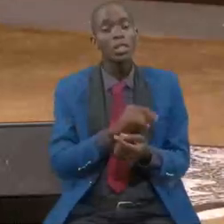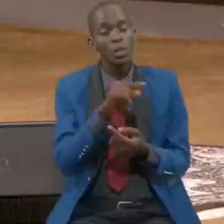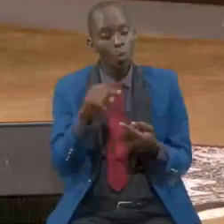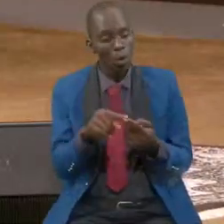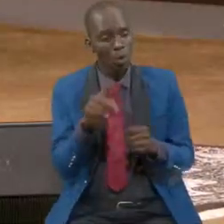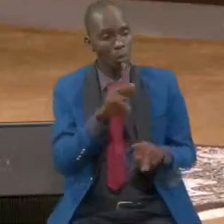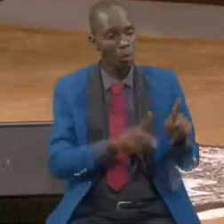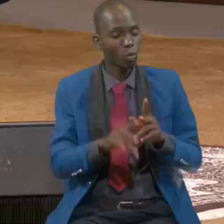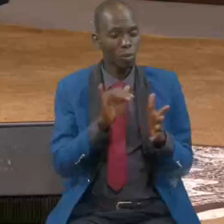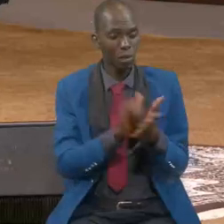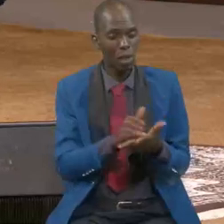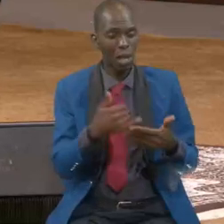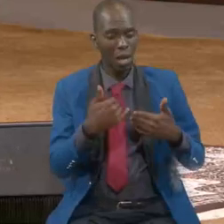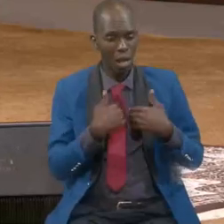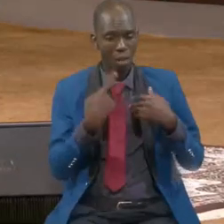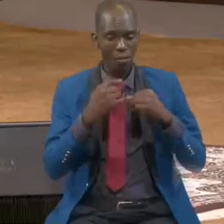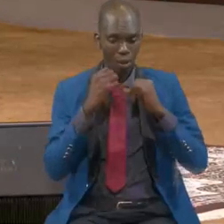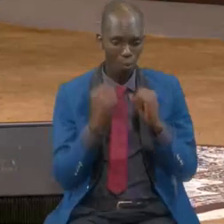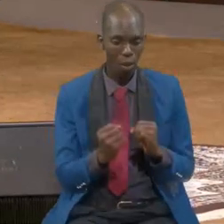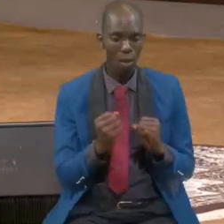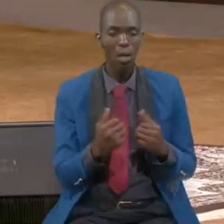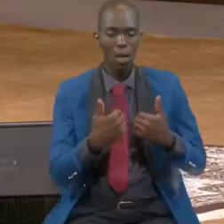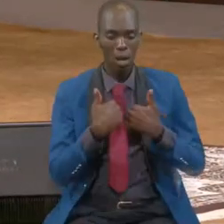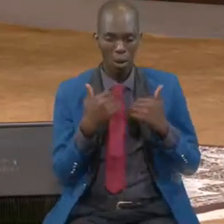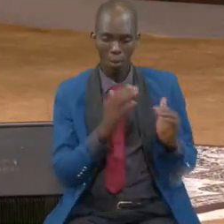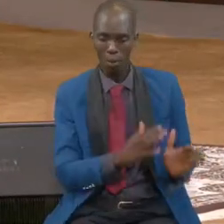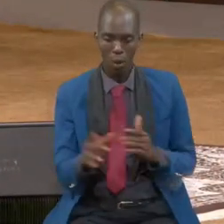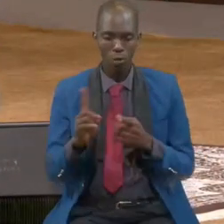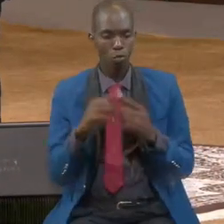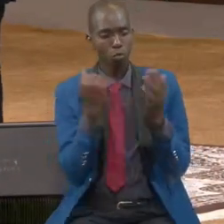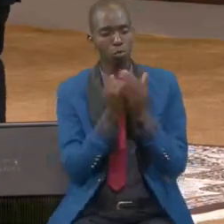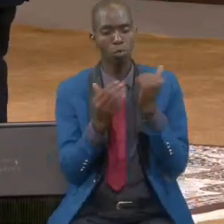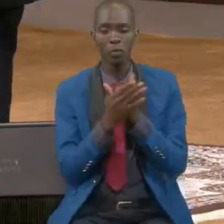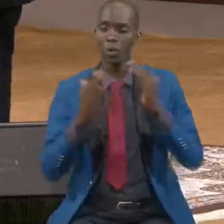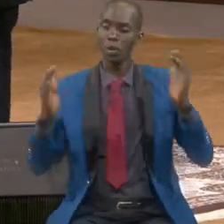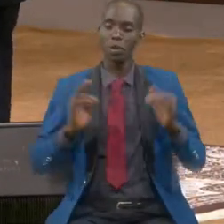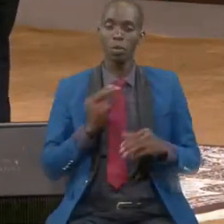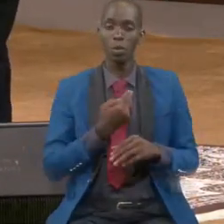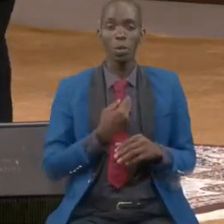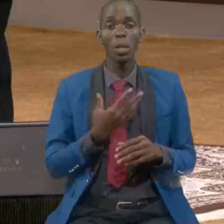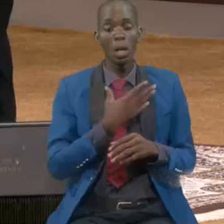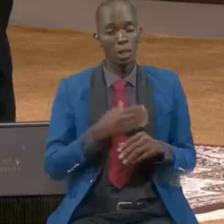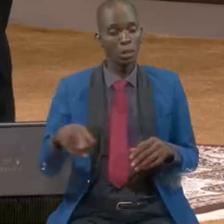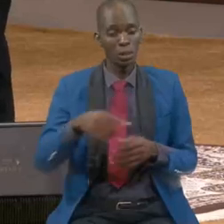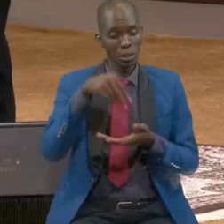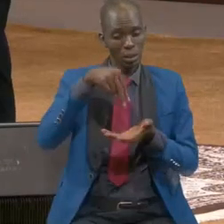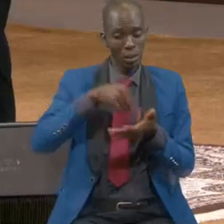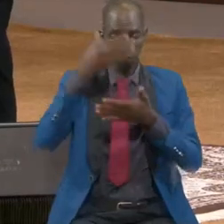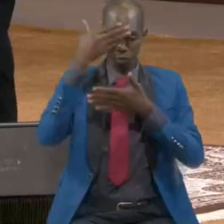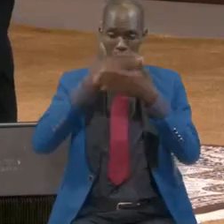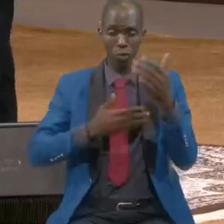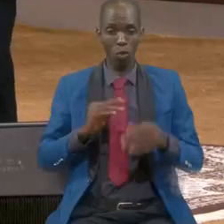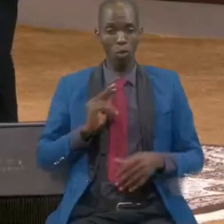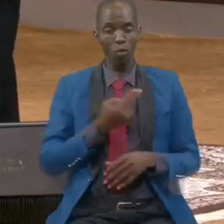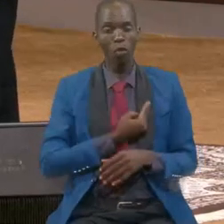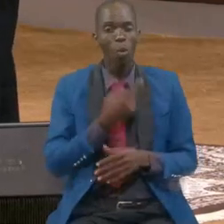le pouvoir de crucifier, ont le projet de crucifier, que quand ils sont devant nous, que ce que nous